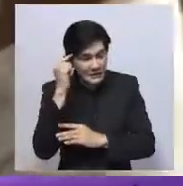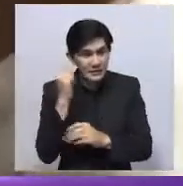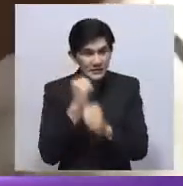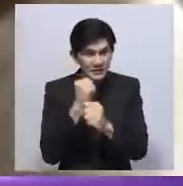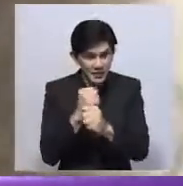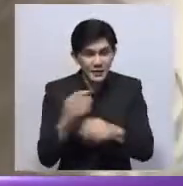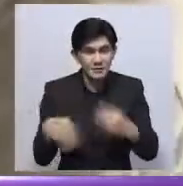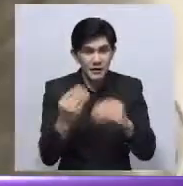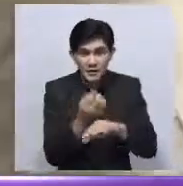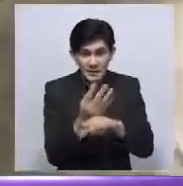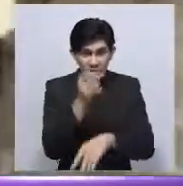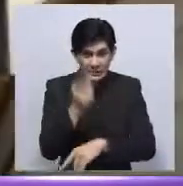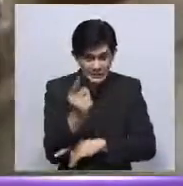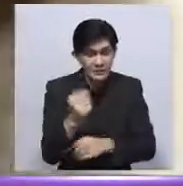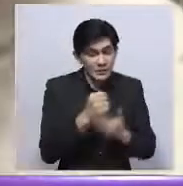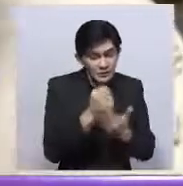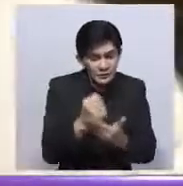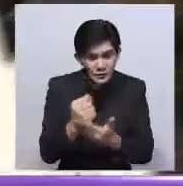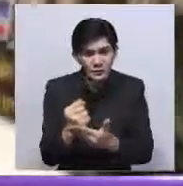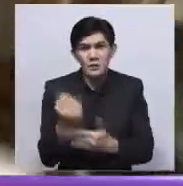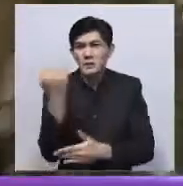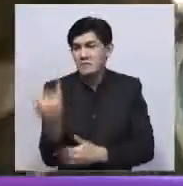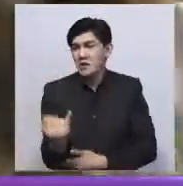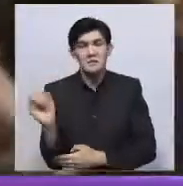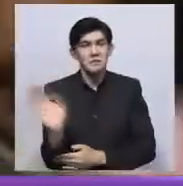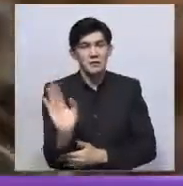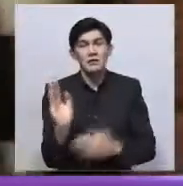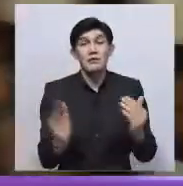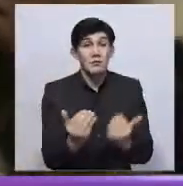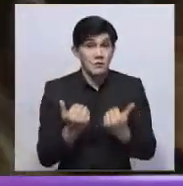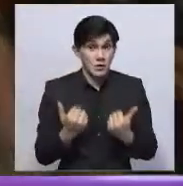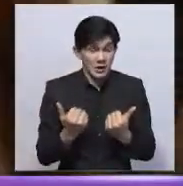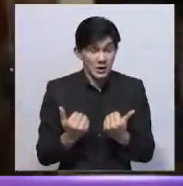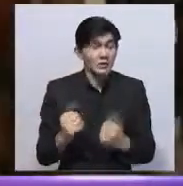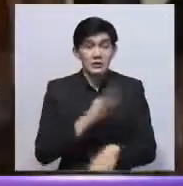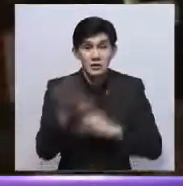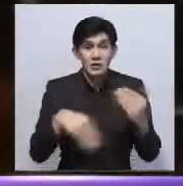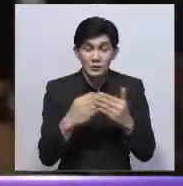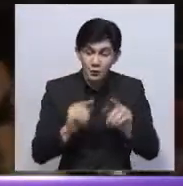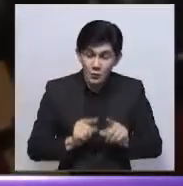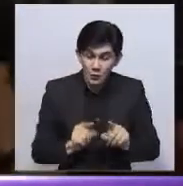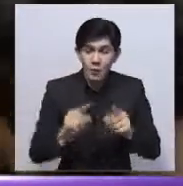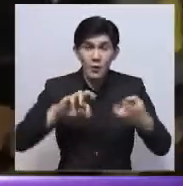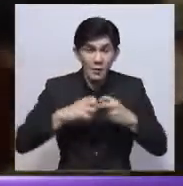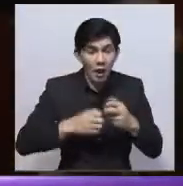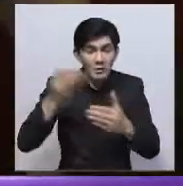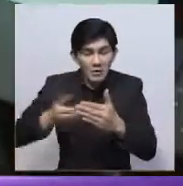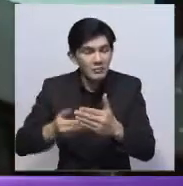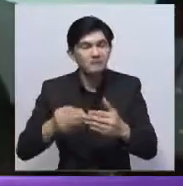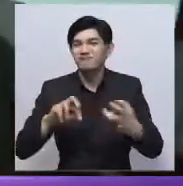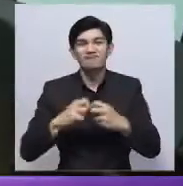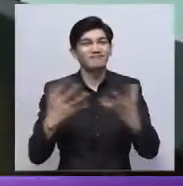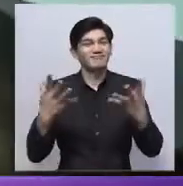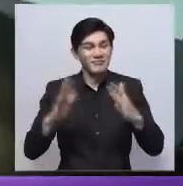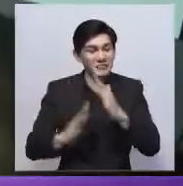ป็นเพชรทางไม่แพ้ไรสิอย่างวันนี้มีเราเคียงข้างอุปสรรคก็ไร้ความหม